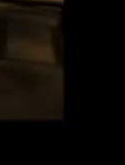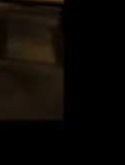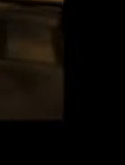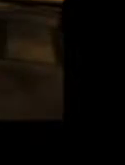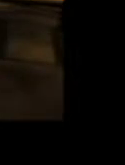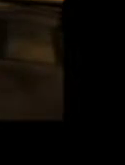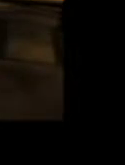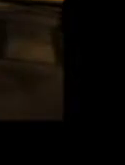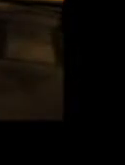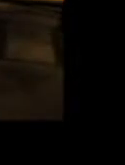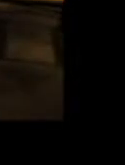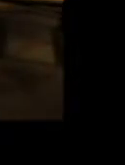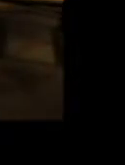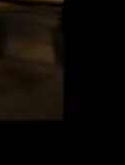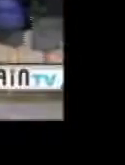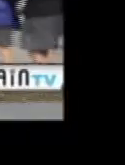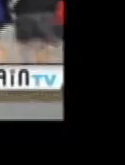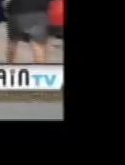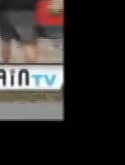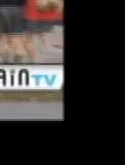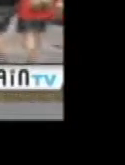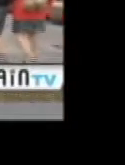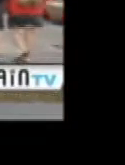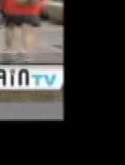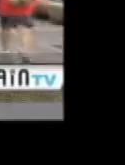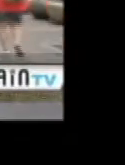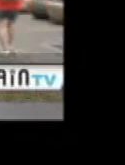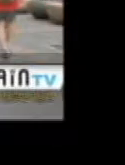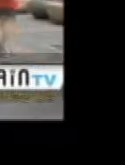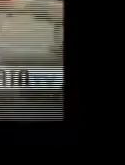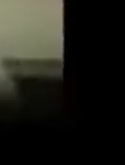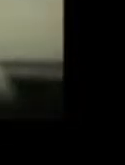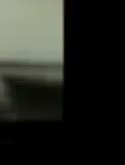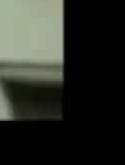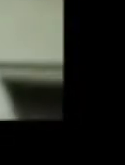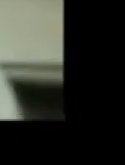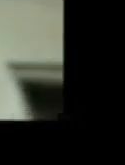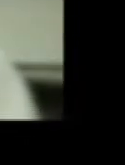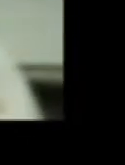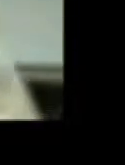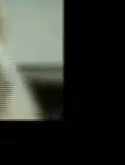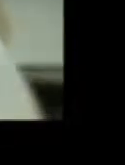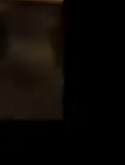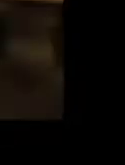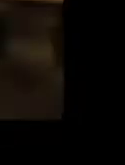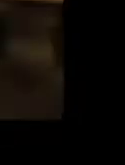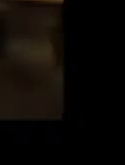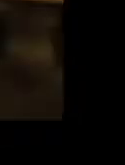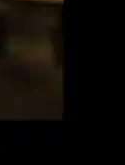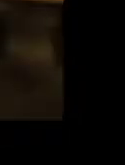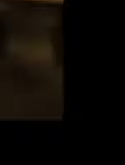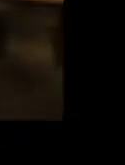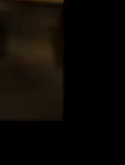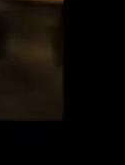안녕하세요. 명동거리에 나 있는 김 기자입니다. 지금 이 명동거리는 자꾸자꾸 열풍으로 온통 십사였습니다.